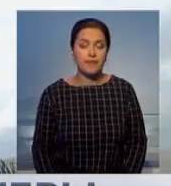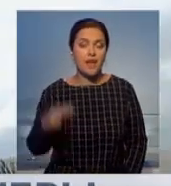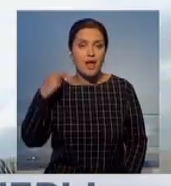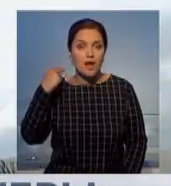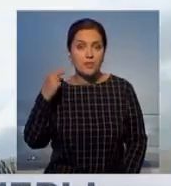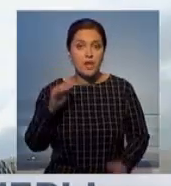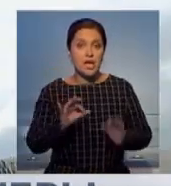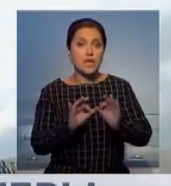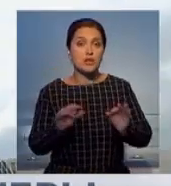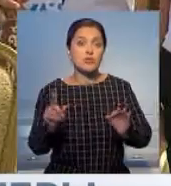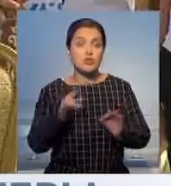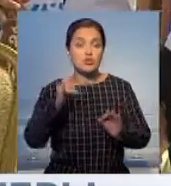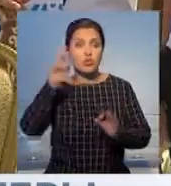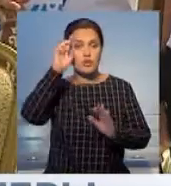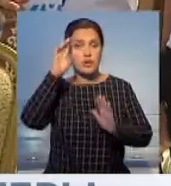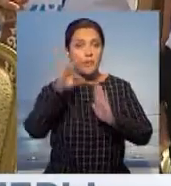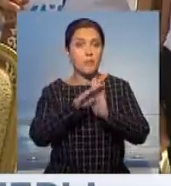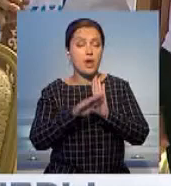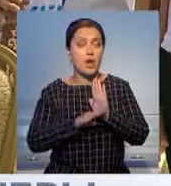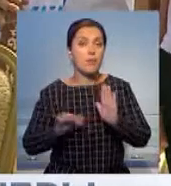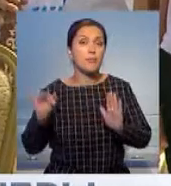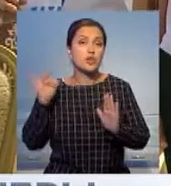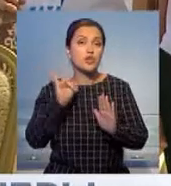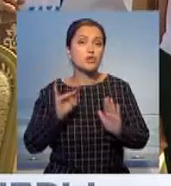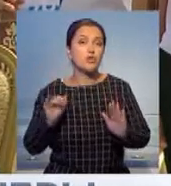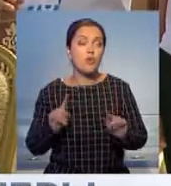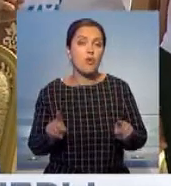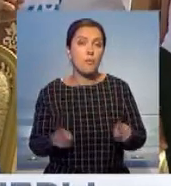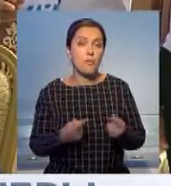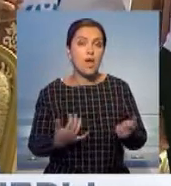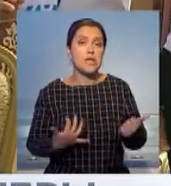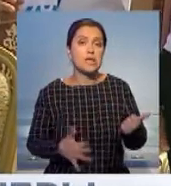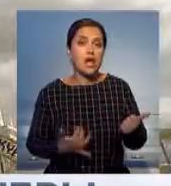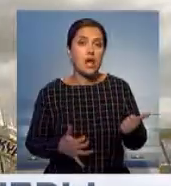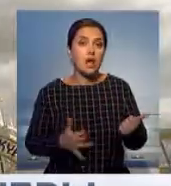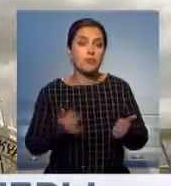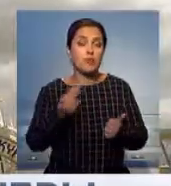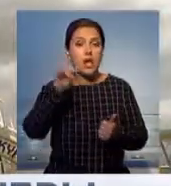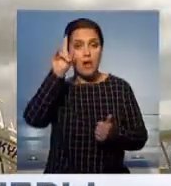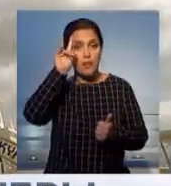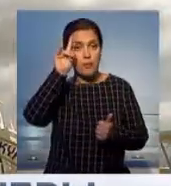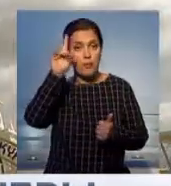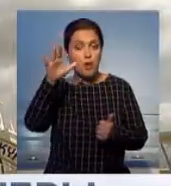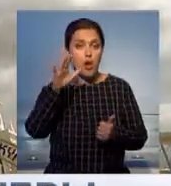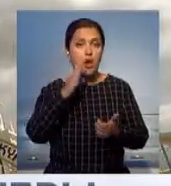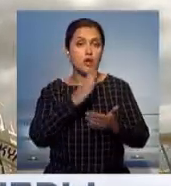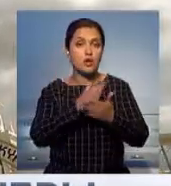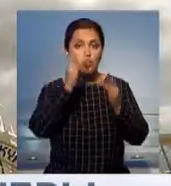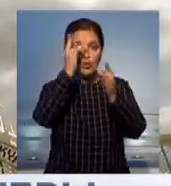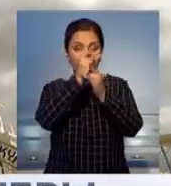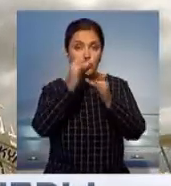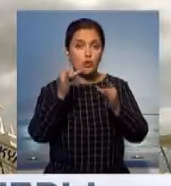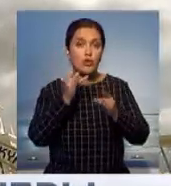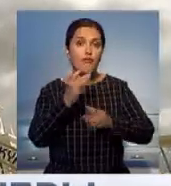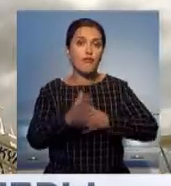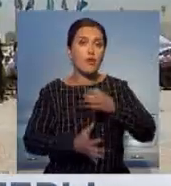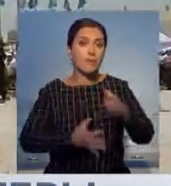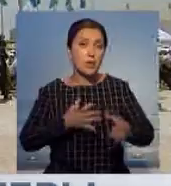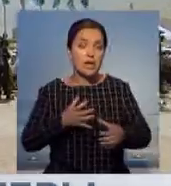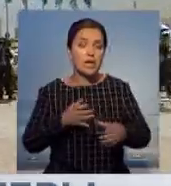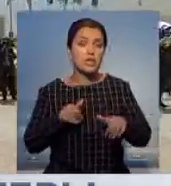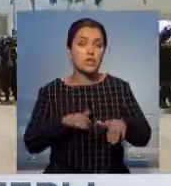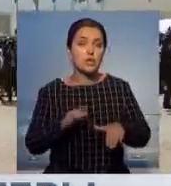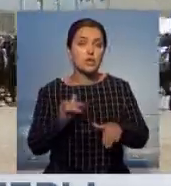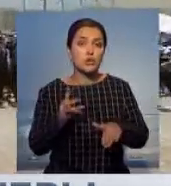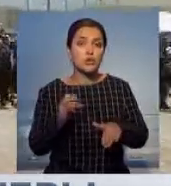Президент также отметил, что в рамках программы «Рухани Жангыру» дамбра вносит уникальный вклад для популяризации национальной культуры в мире. По решению